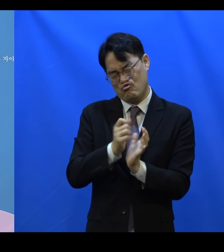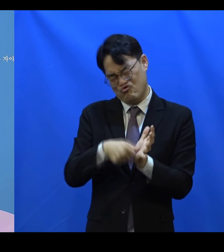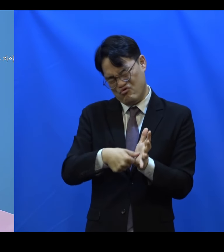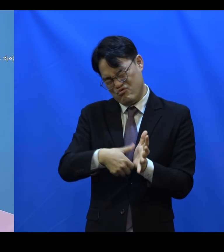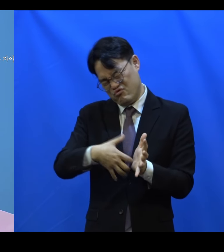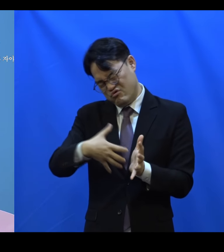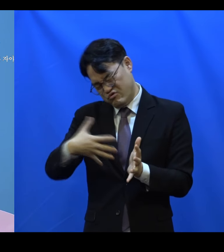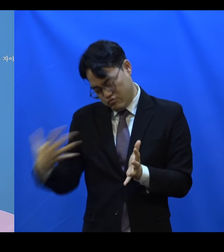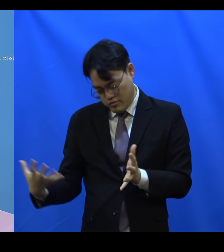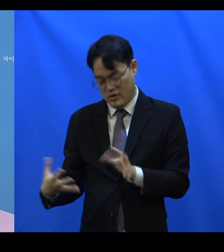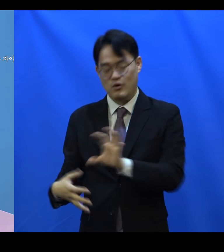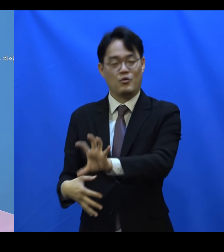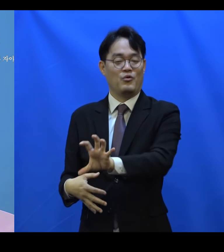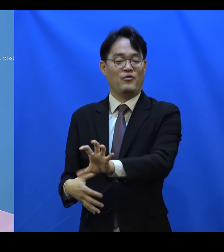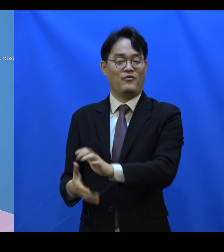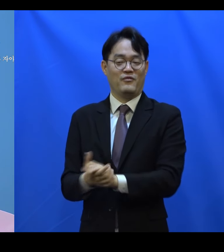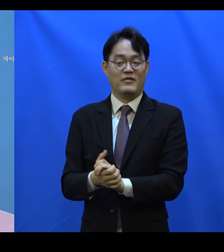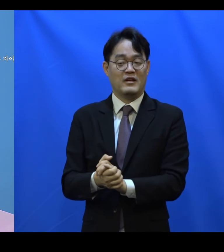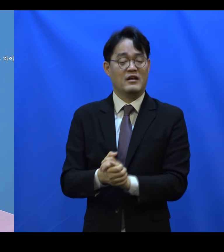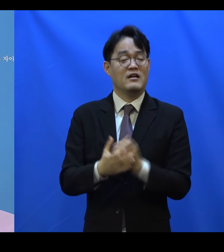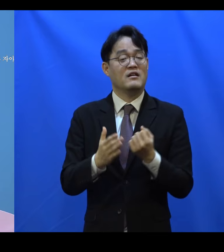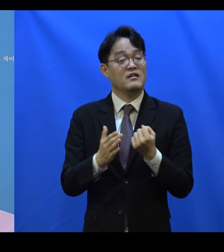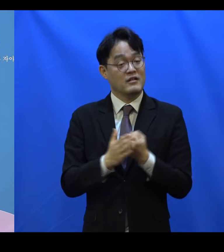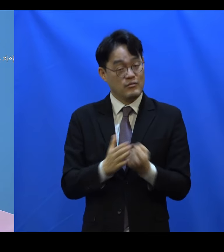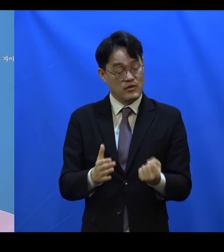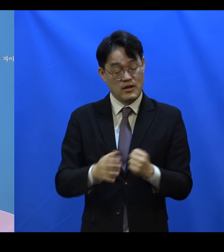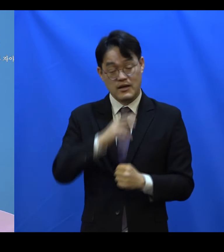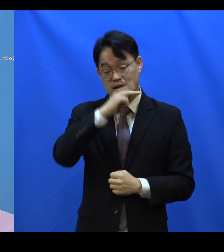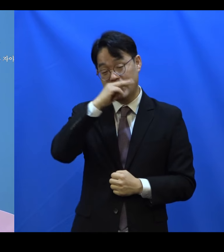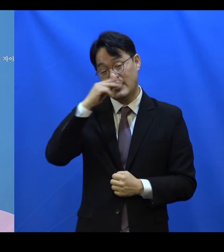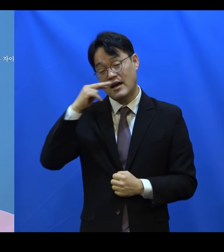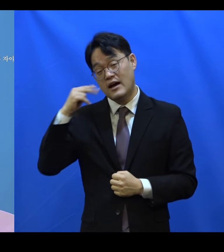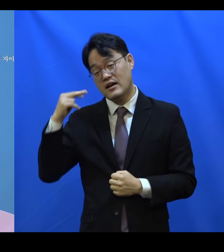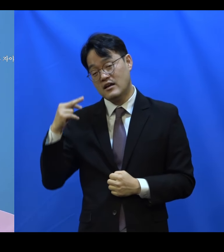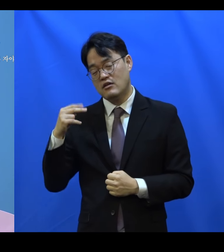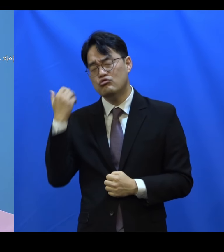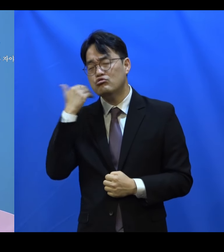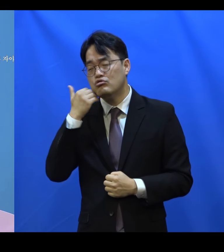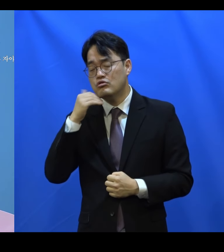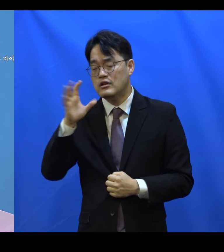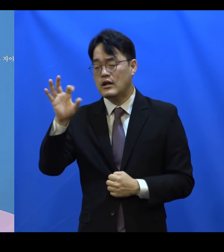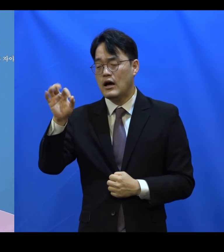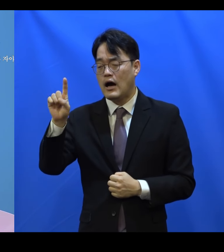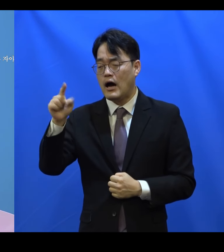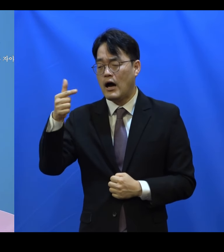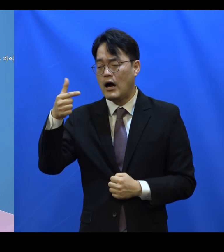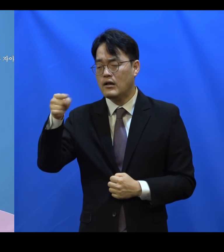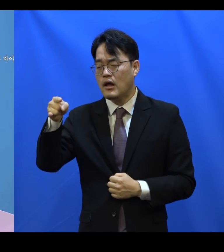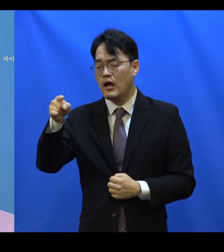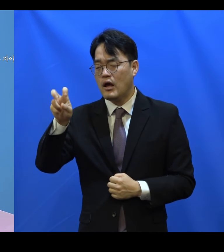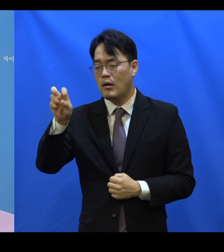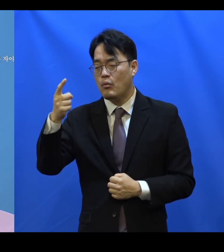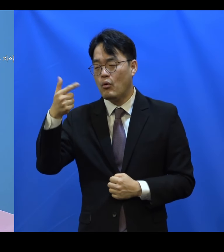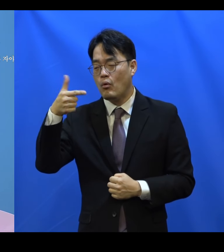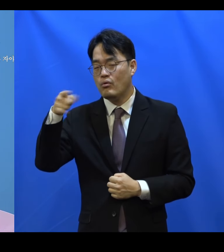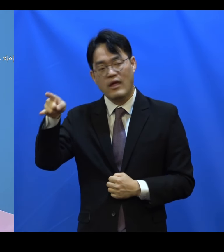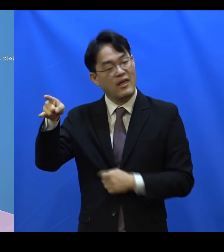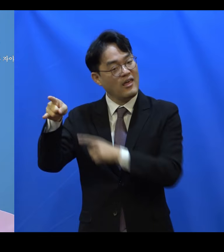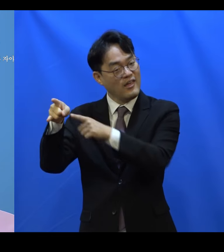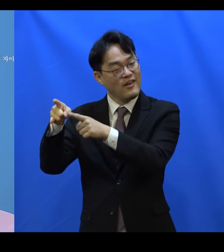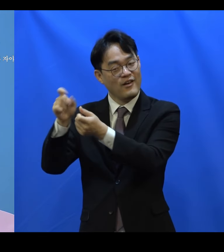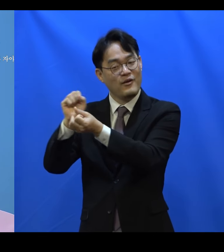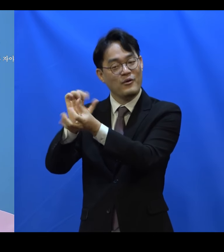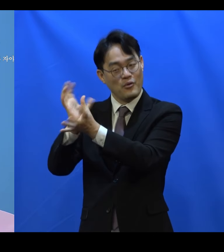어떤 이들은 여기서 말하는 이 꽃이 향기로운 수수나 또 아네모네라고도 주장하기도 합니다. 그런데